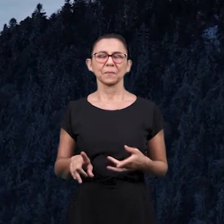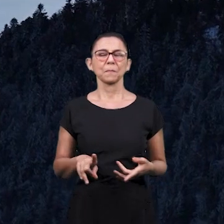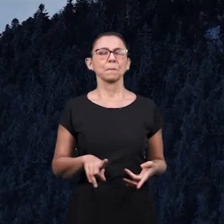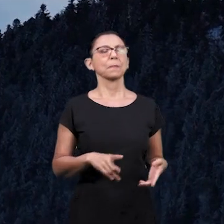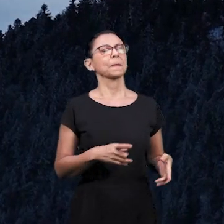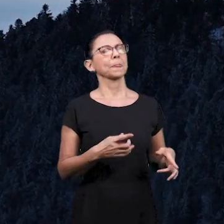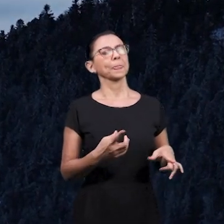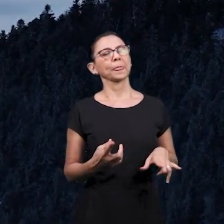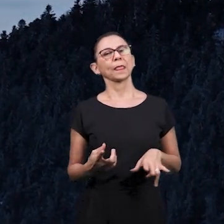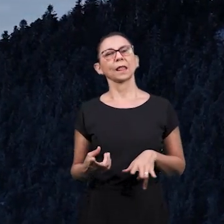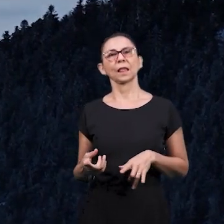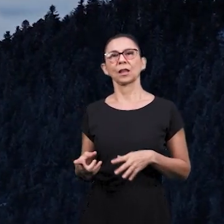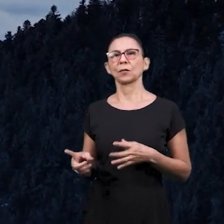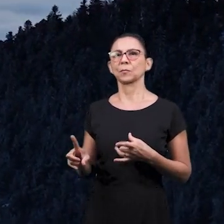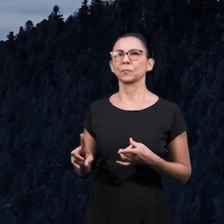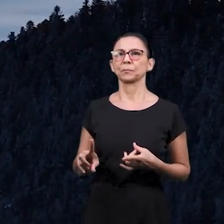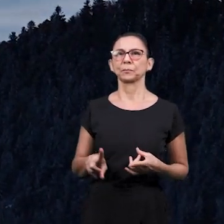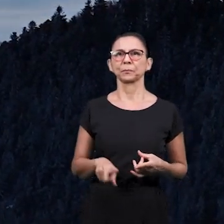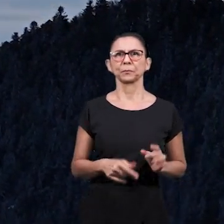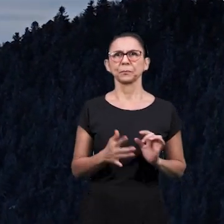Господу.